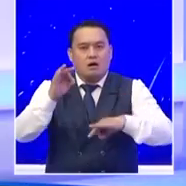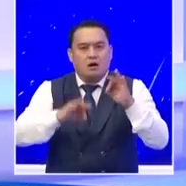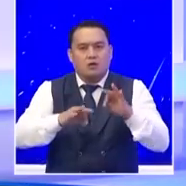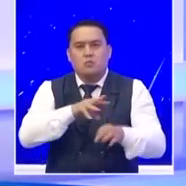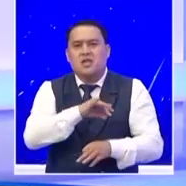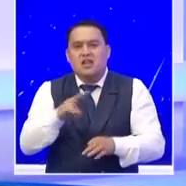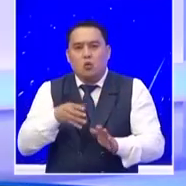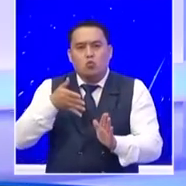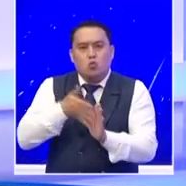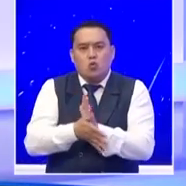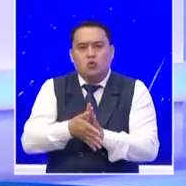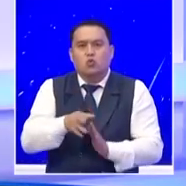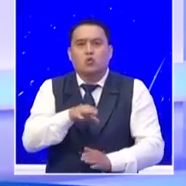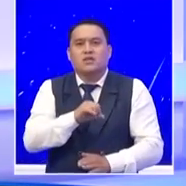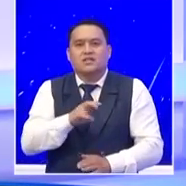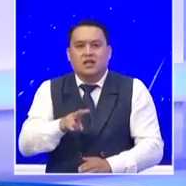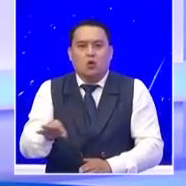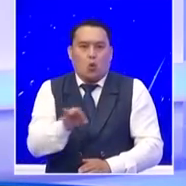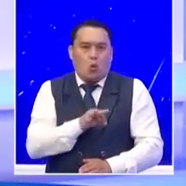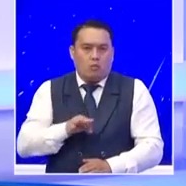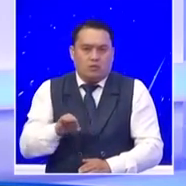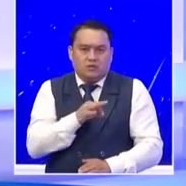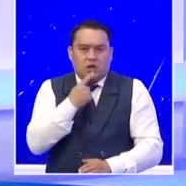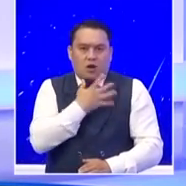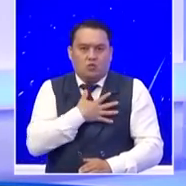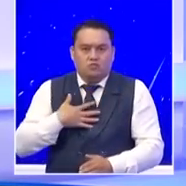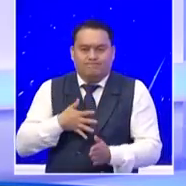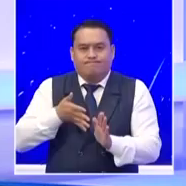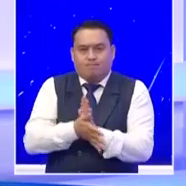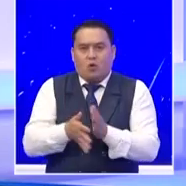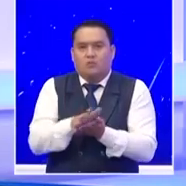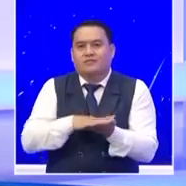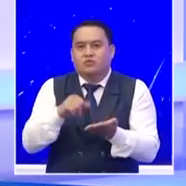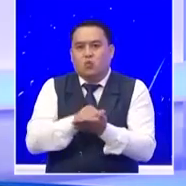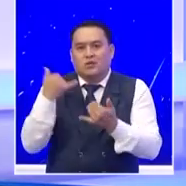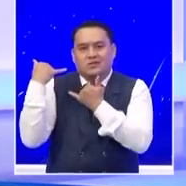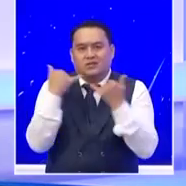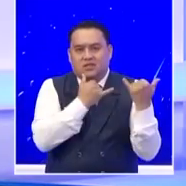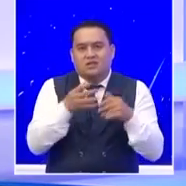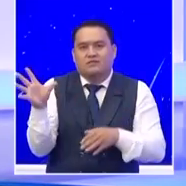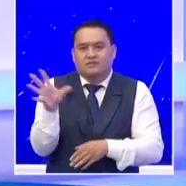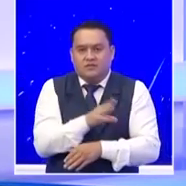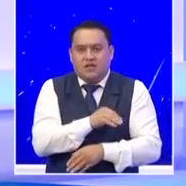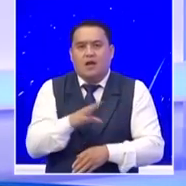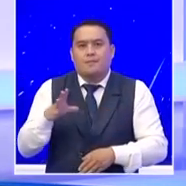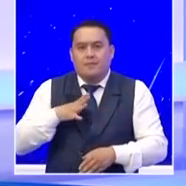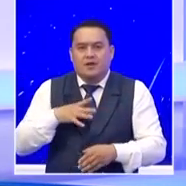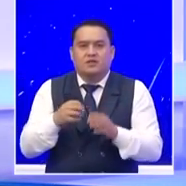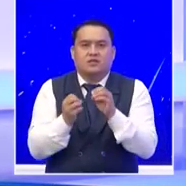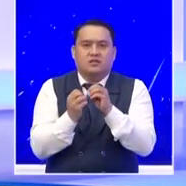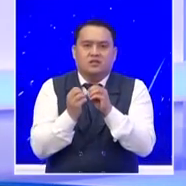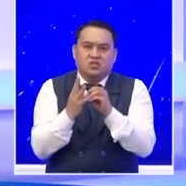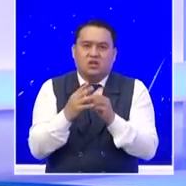миллионы убытки фермерам Туркестанской области. В основном пострадали урожаи хлопка и дыни. В сельском округе Кызылкум пострадали